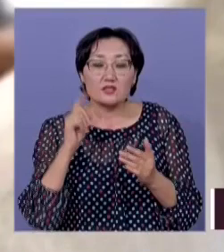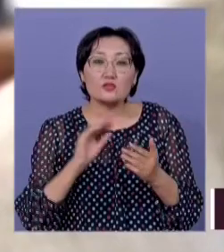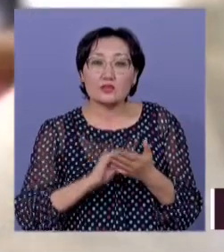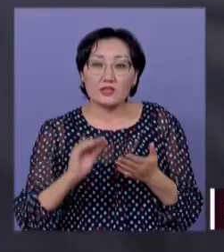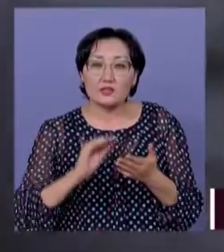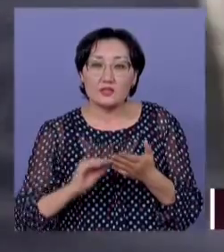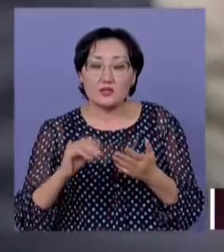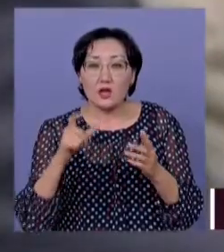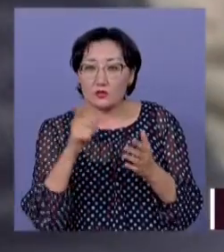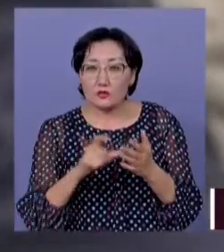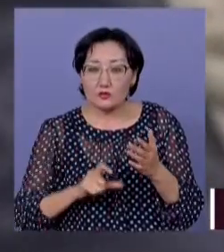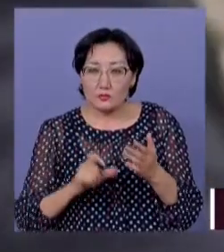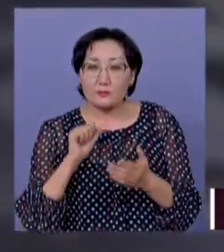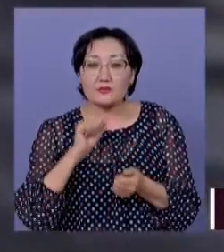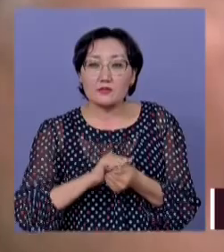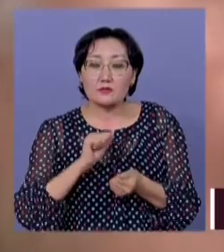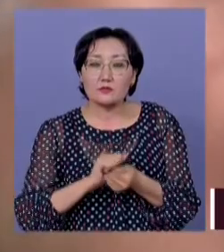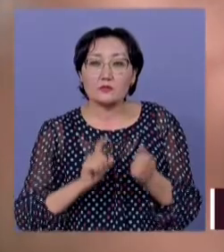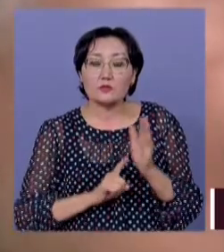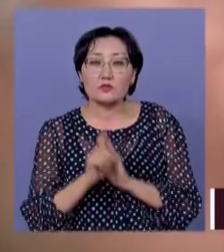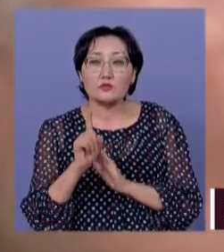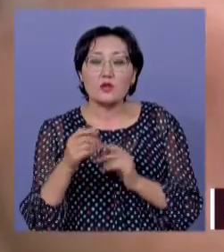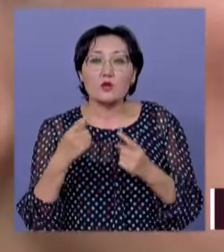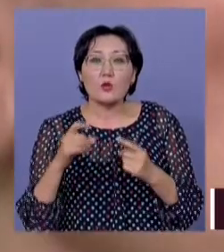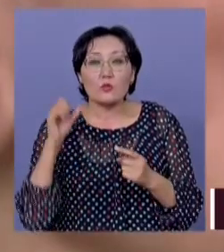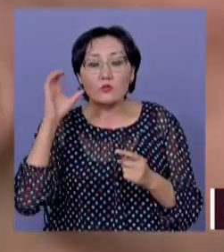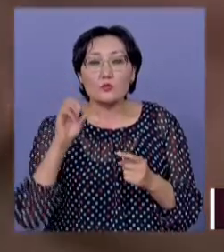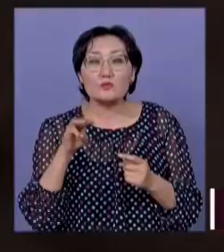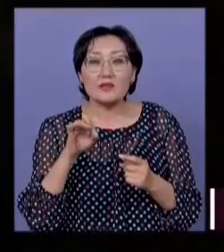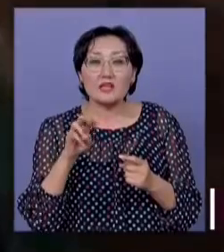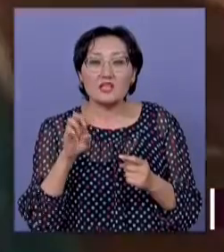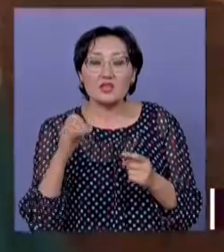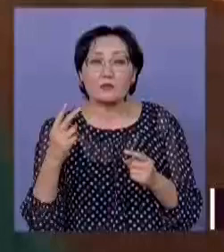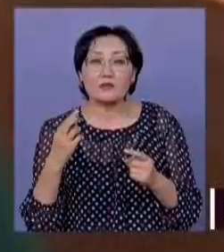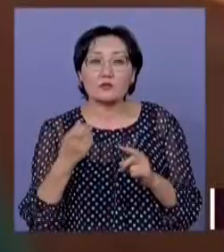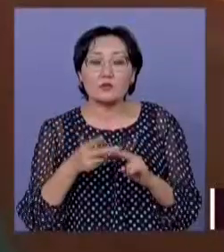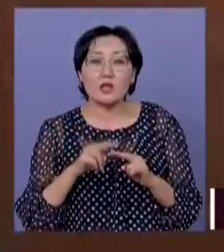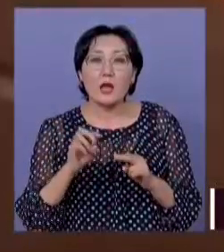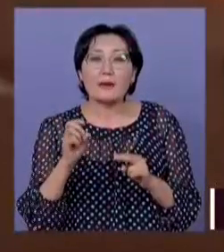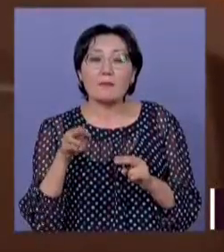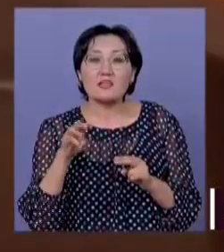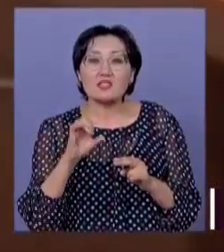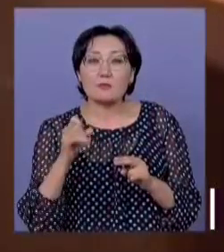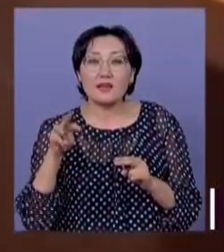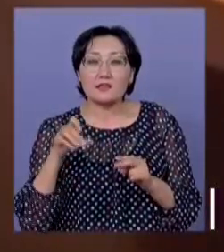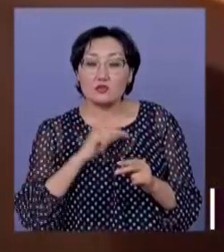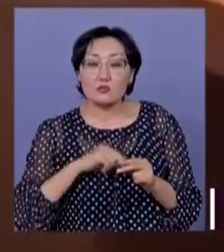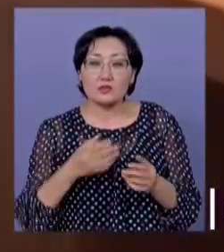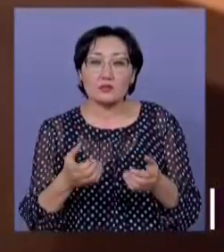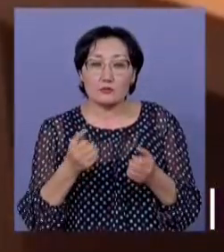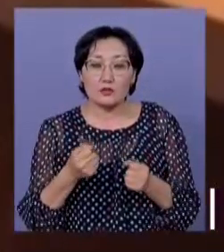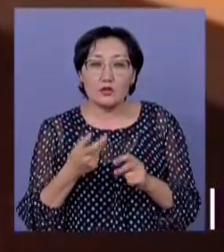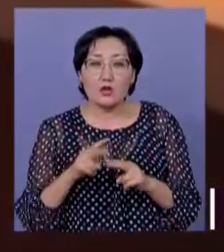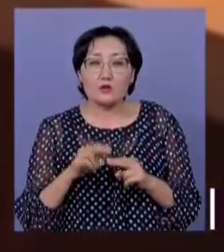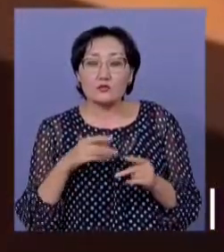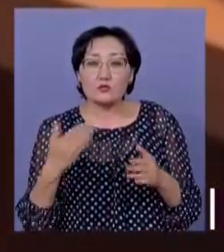мақалалары жарқ етіп көрінді. Қалам ұшқыр қаламгерге Өзбекәлі Жәнібековтің өзі бата беріп, Камал Смайлов жұмысқа қабылдайды. Шерхан